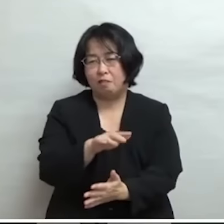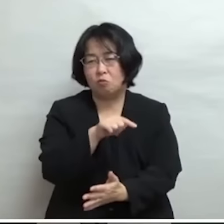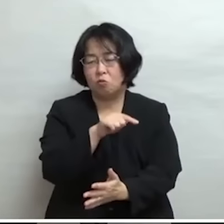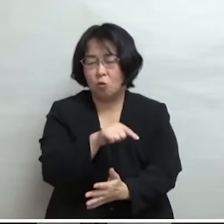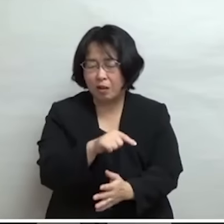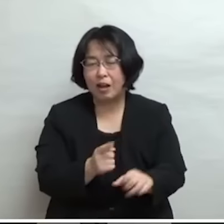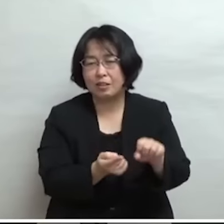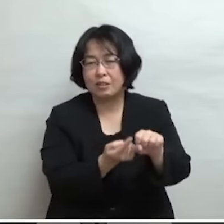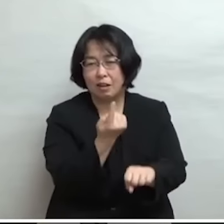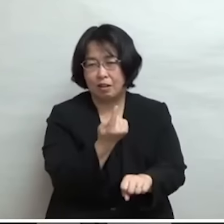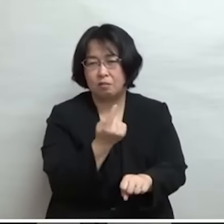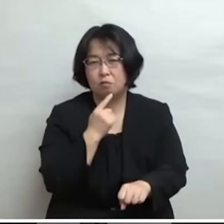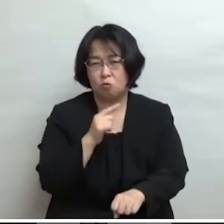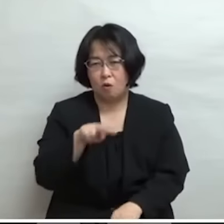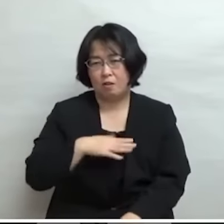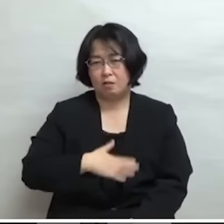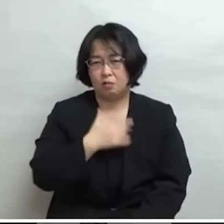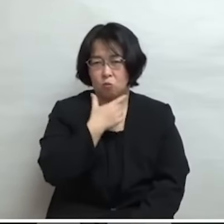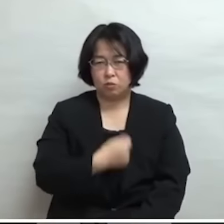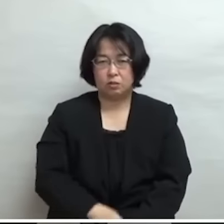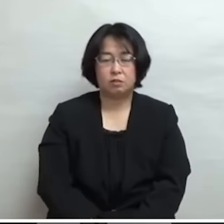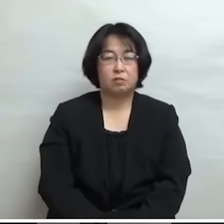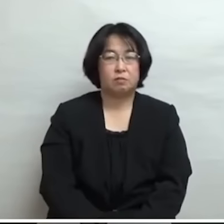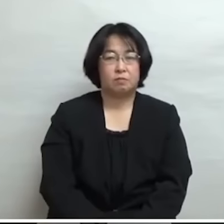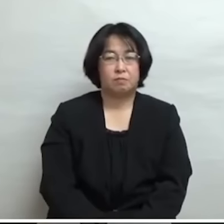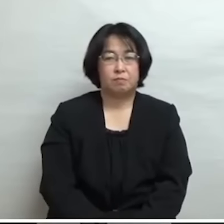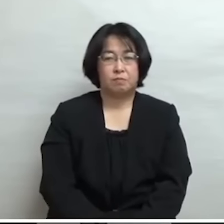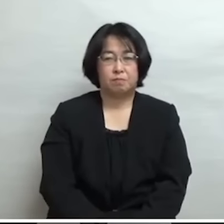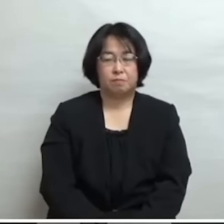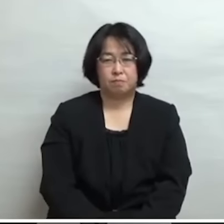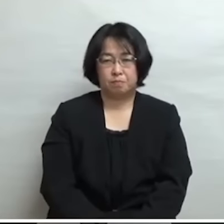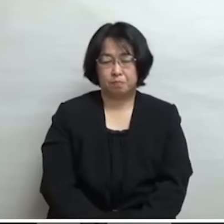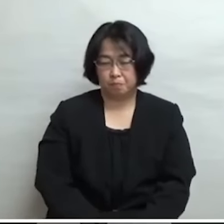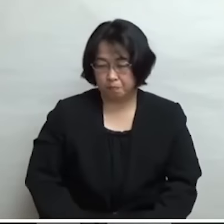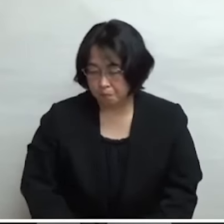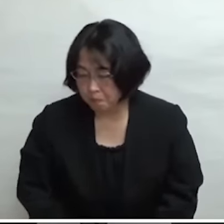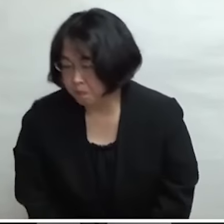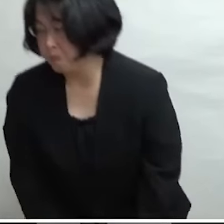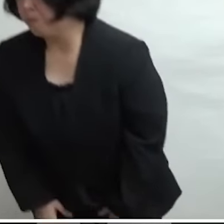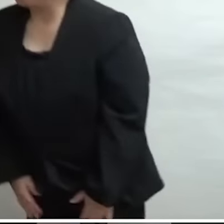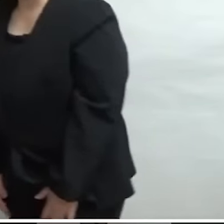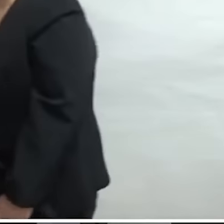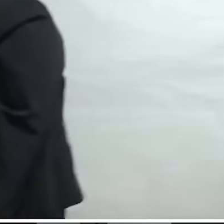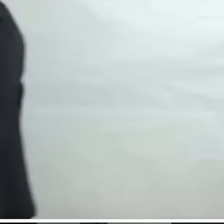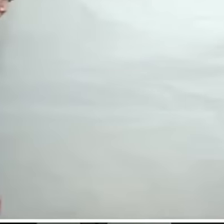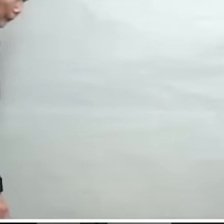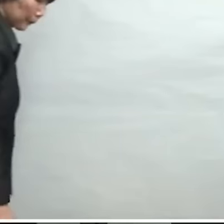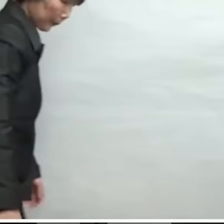ぜひご理解をいただきたいというふうに思っています。 わかりました。ご説明ありがとうございます、